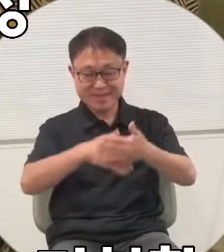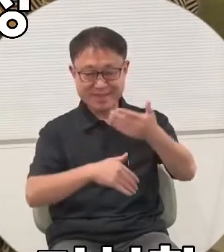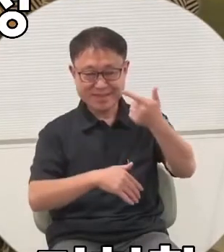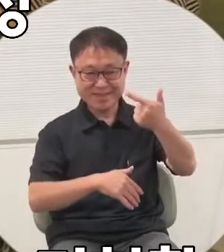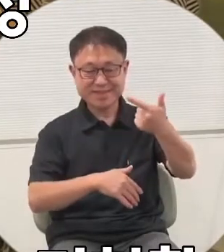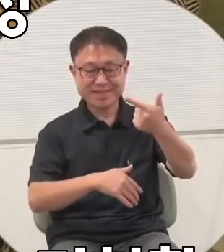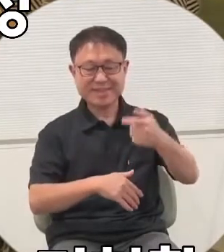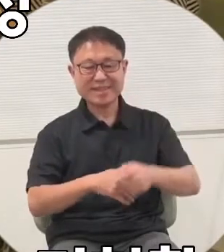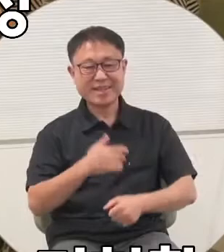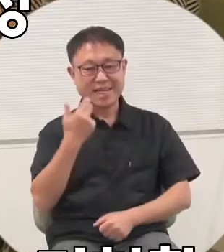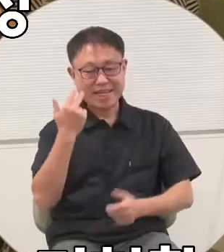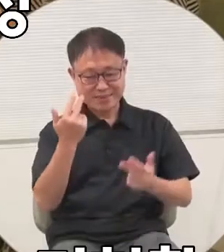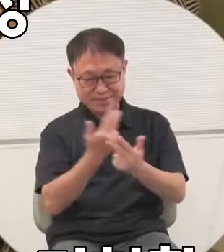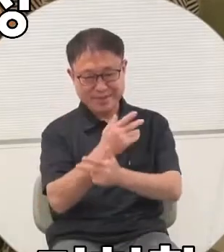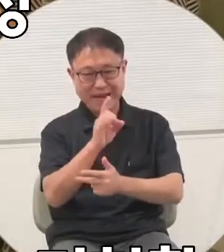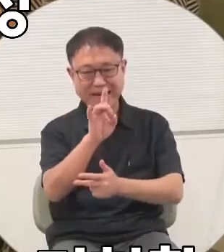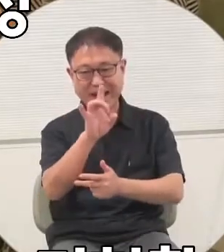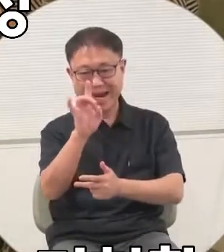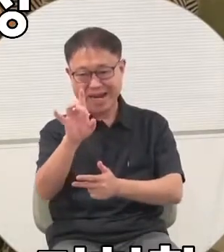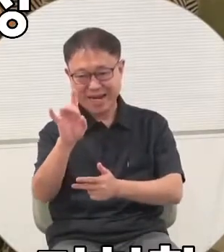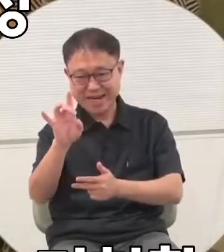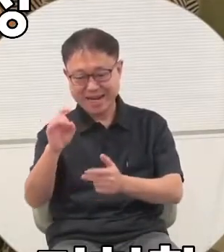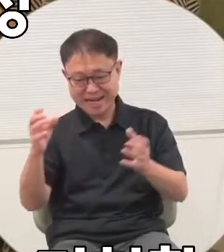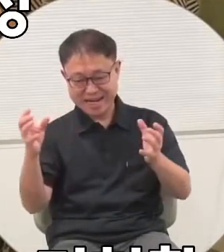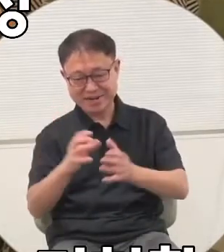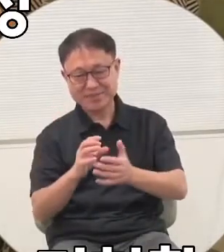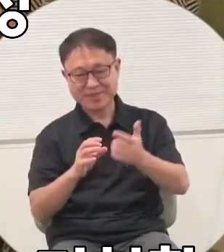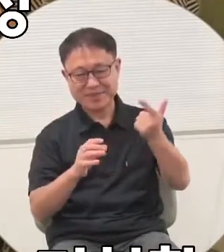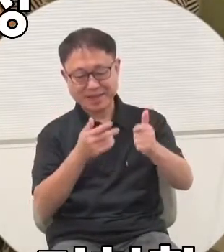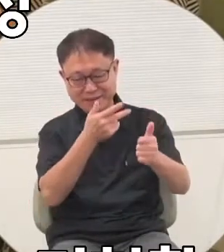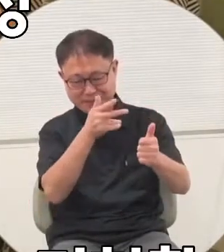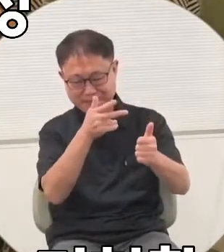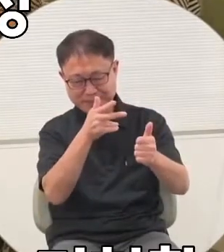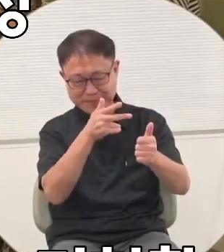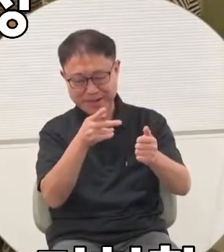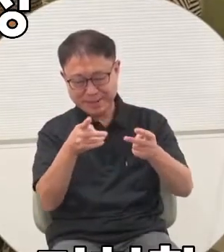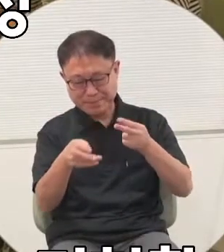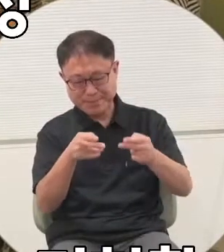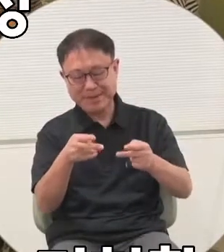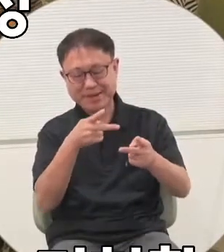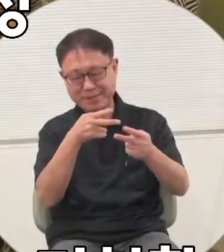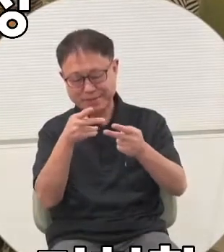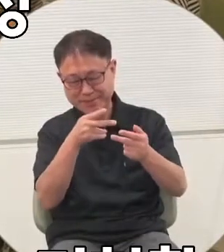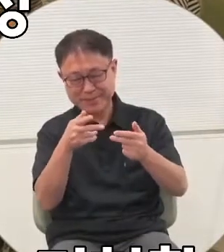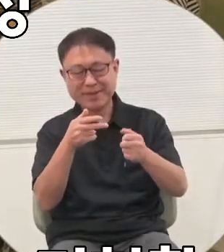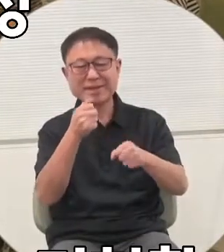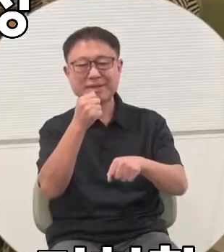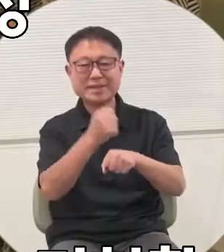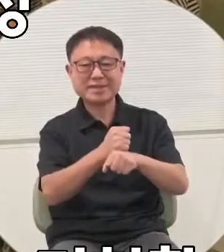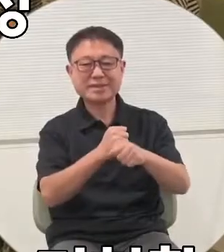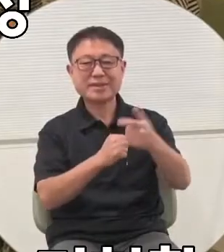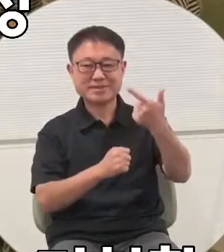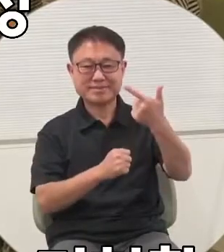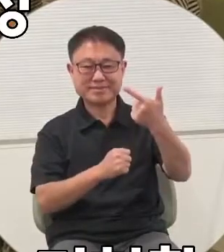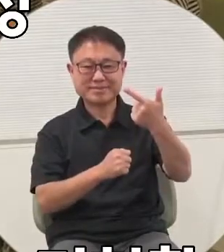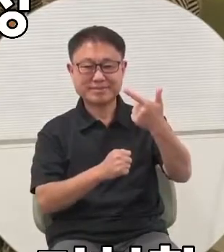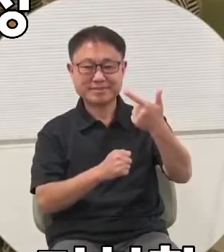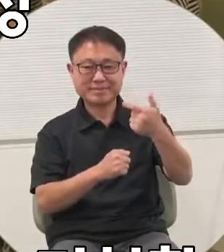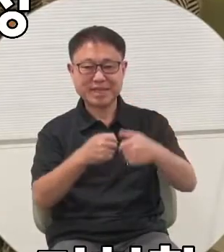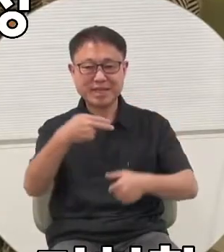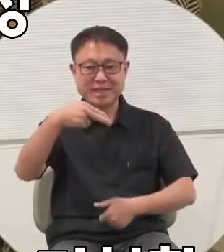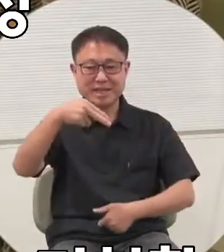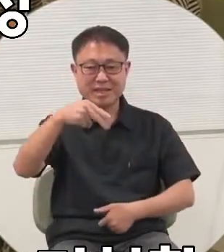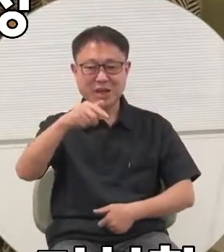매주 한 편씩 영상 제작이 촬영이 되고 편집이 돼서 업로드 됐고 저희 서초마을